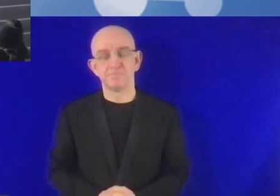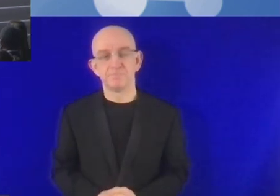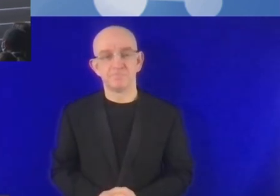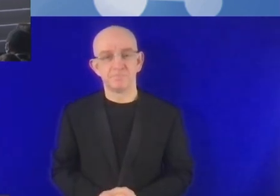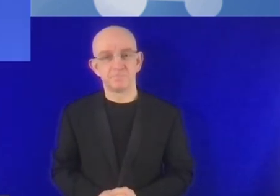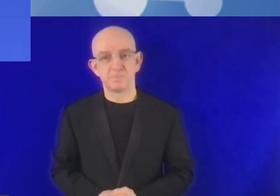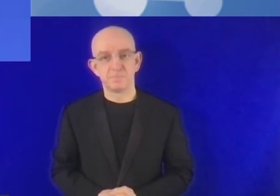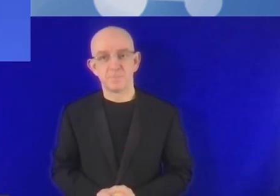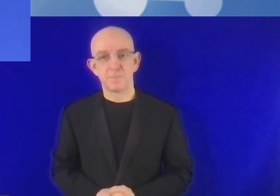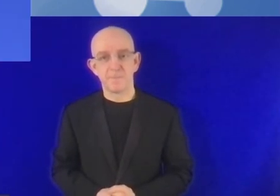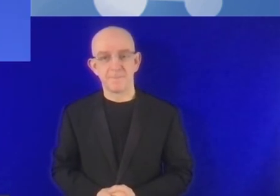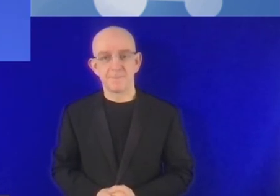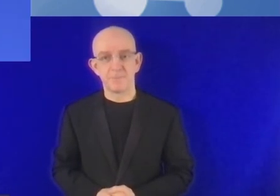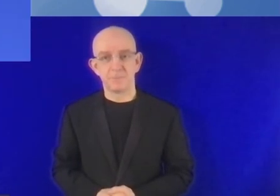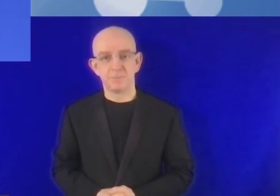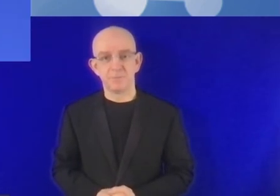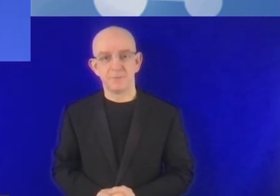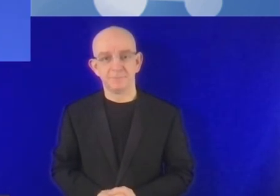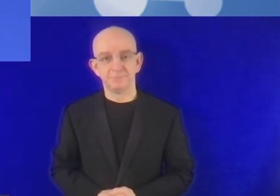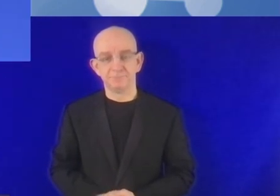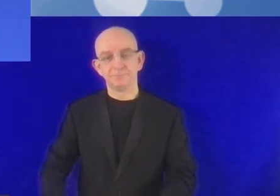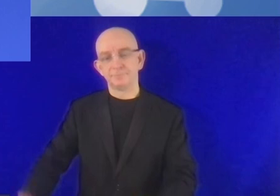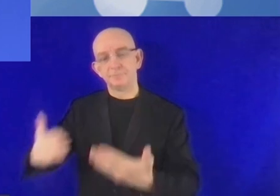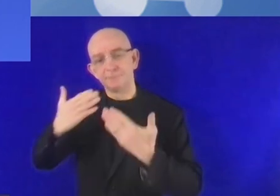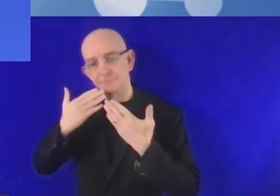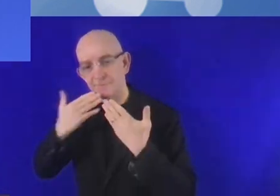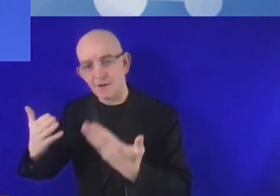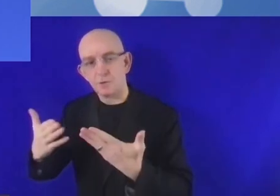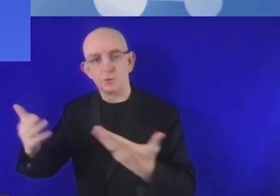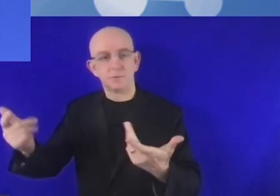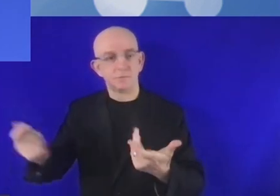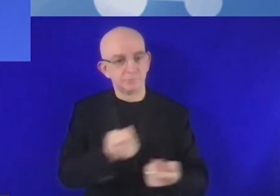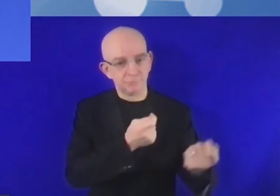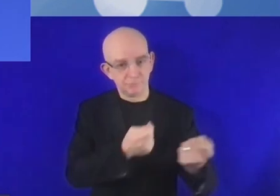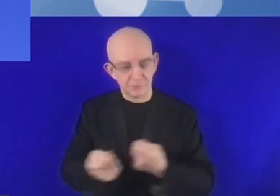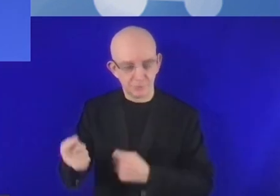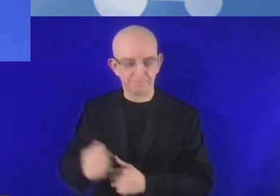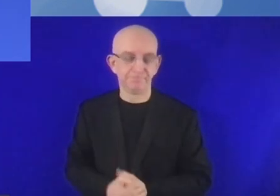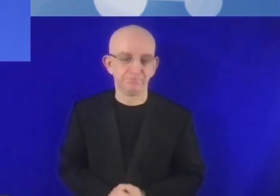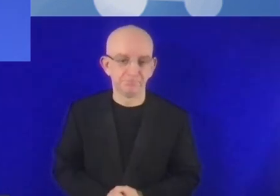Bardzo dziękuję, pani moderator. Witam wszystkich bardzo serdecznie.